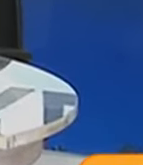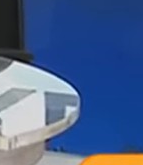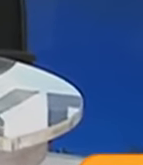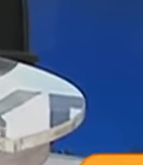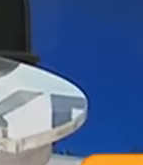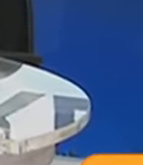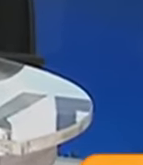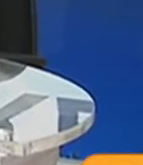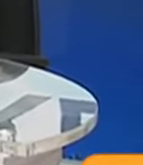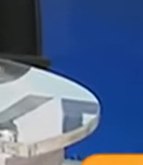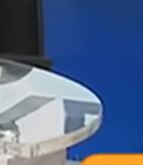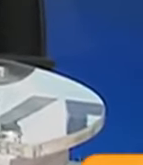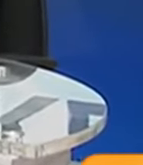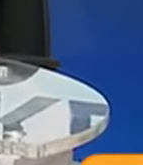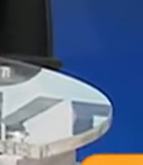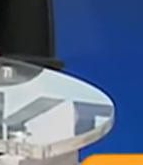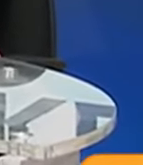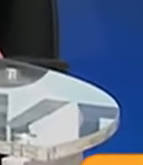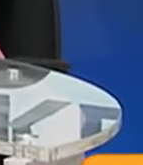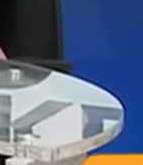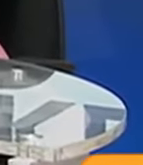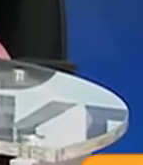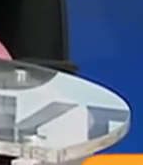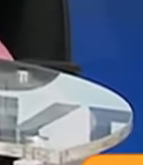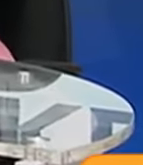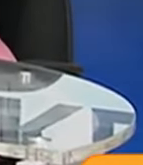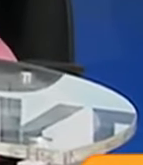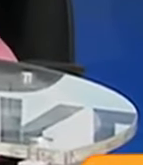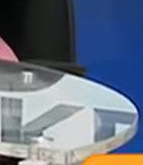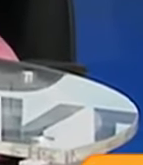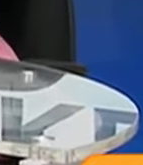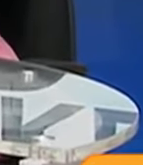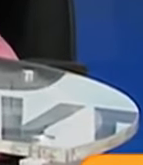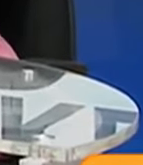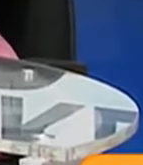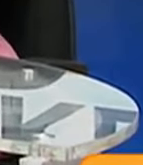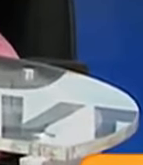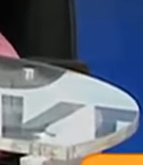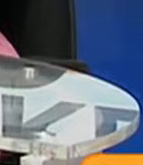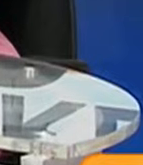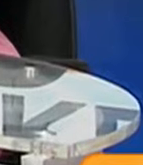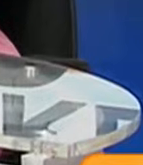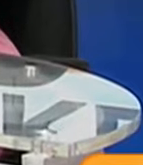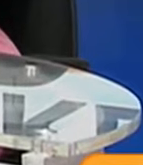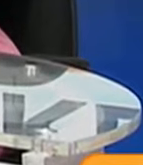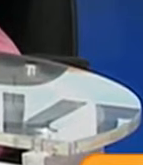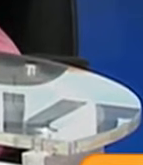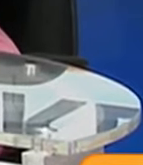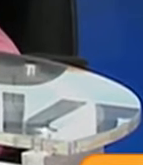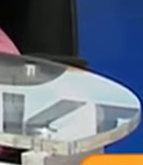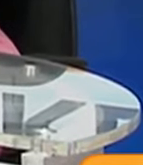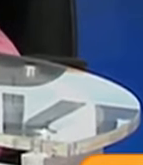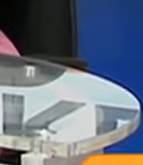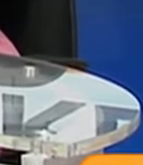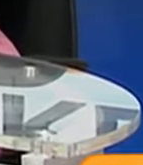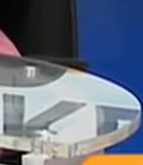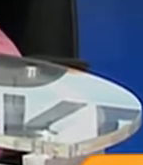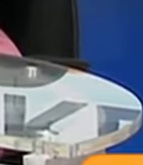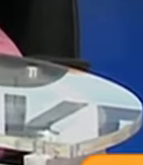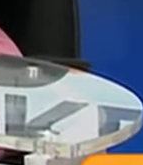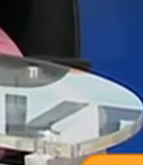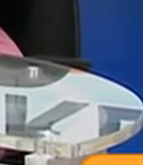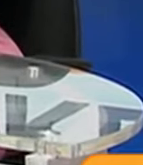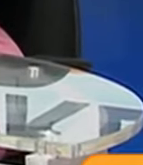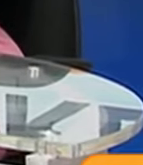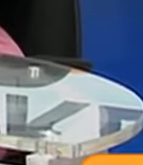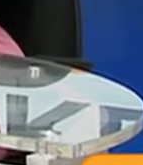ni kuhusiana na wale ambao walikuwa wapenzi wa zamani, wengi wakiwaita ma ex. Swali ni kwamba je, wanapoona mtu